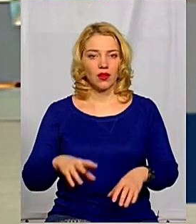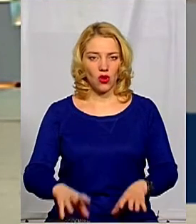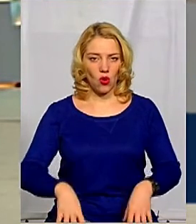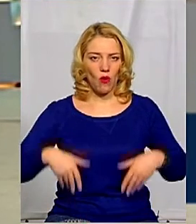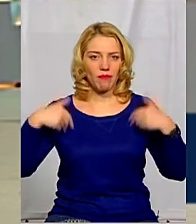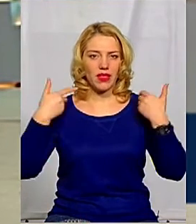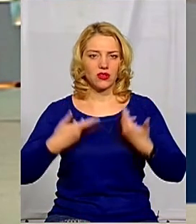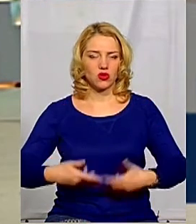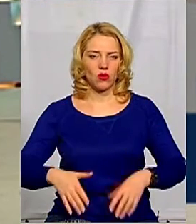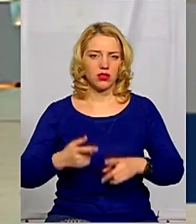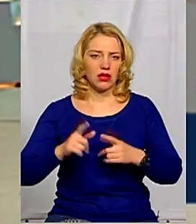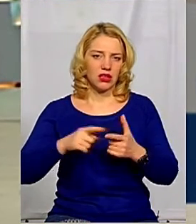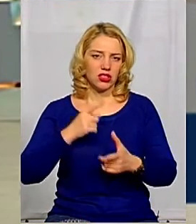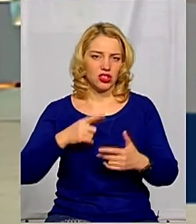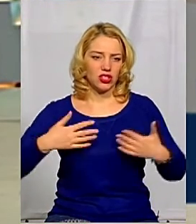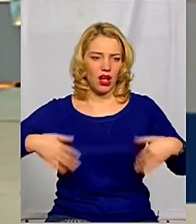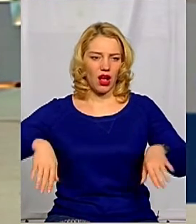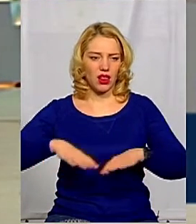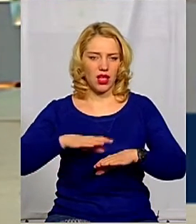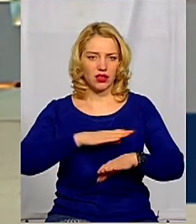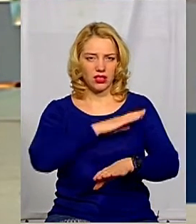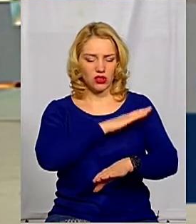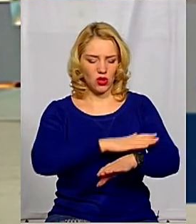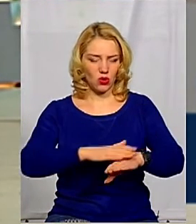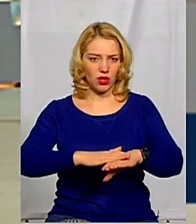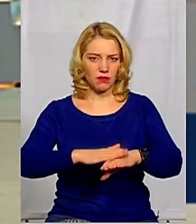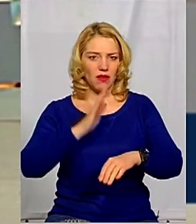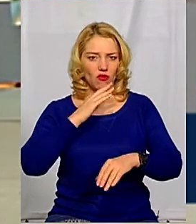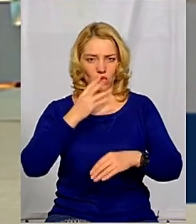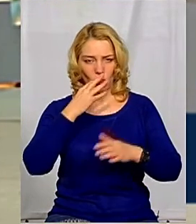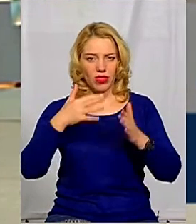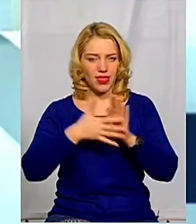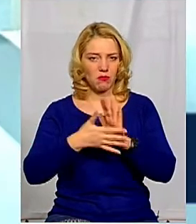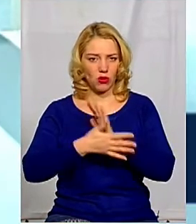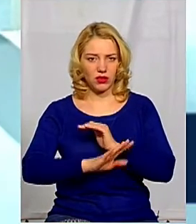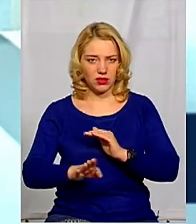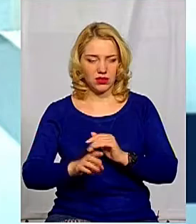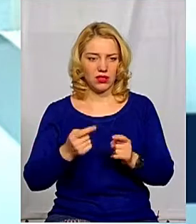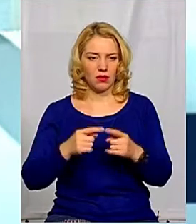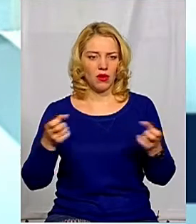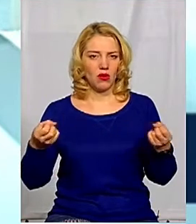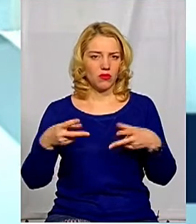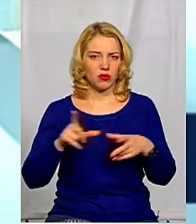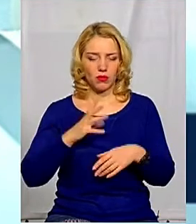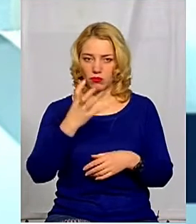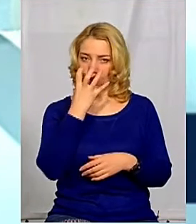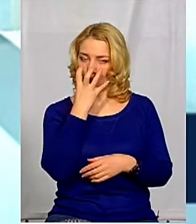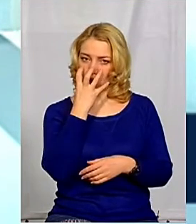комбінезон чи халат з довгими рукавами водонепроникний. Обов'язково має бути